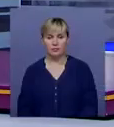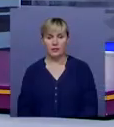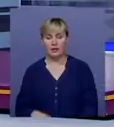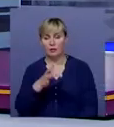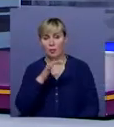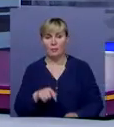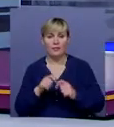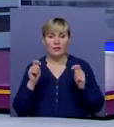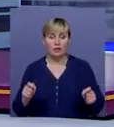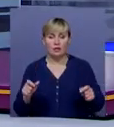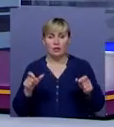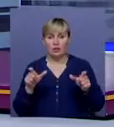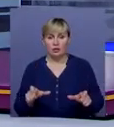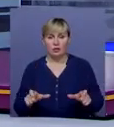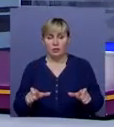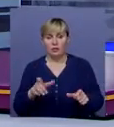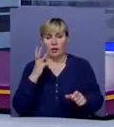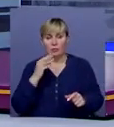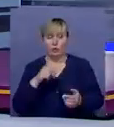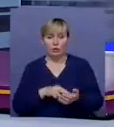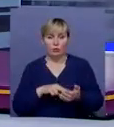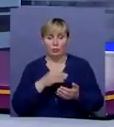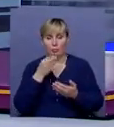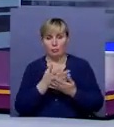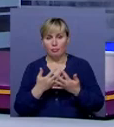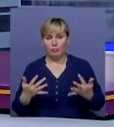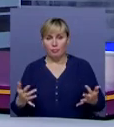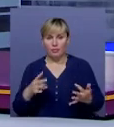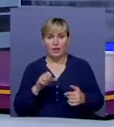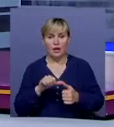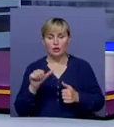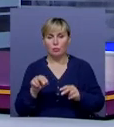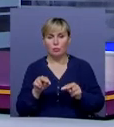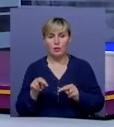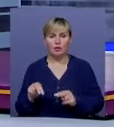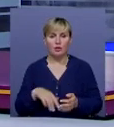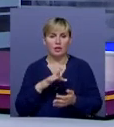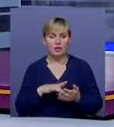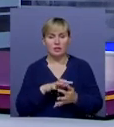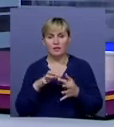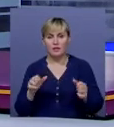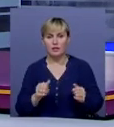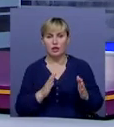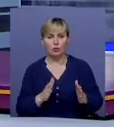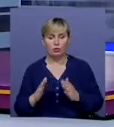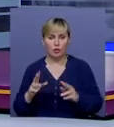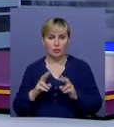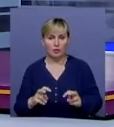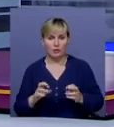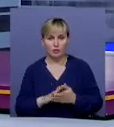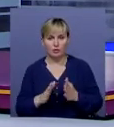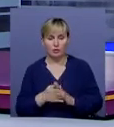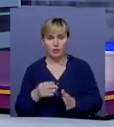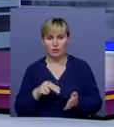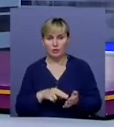С момента введения режима карантина в Алматы стоимость продуктов питания на особом контроле. Городские власти регулярно мониторят ситуацию с